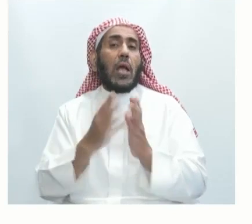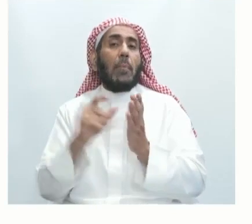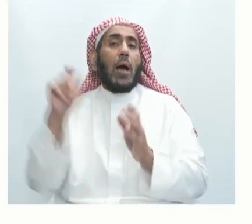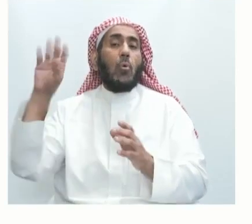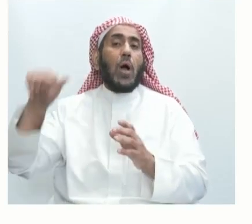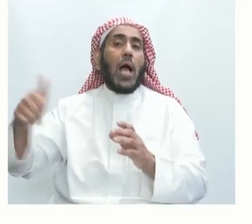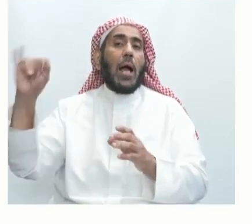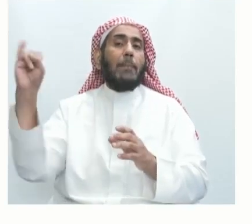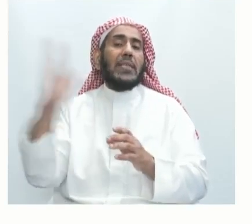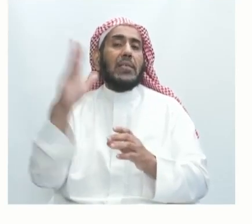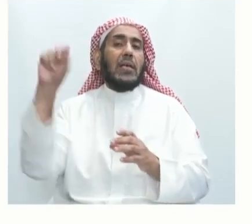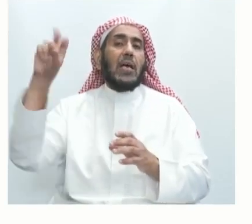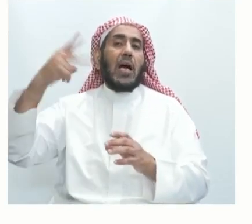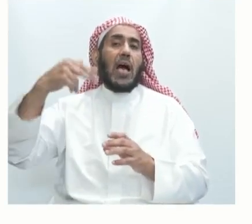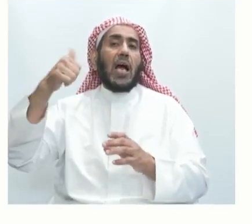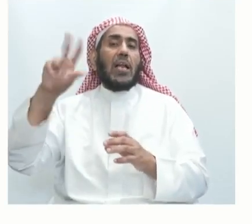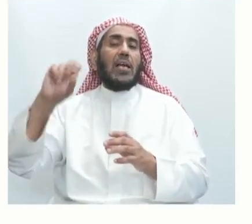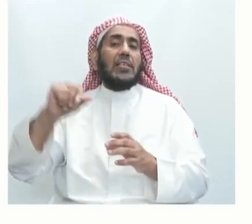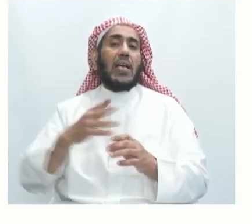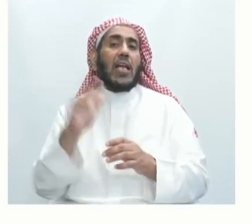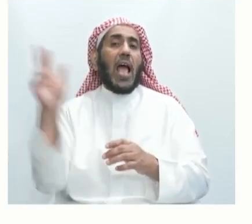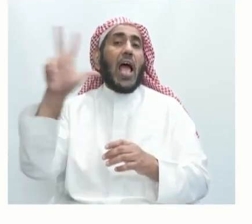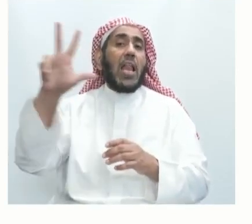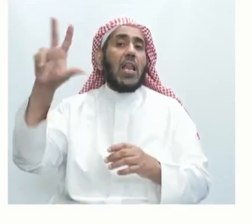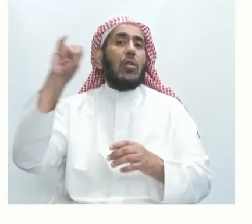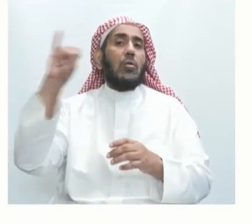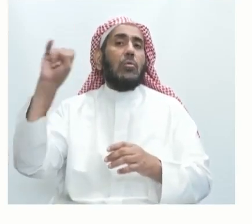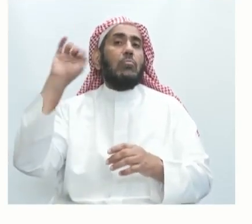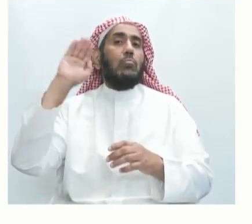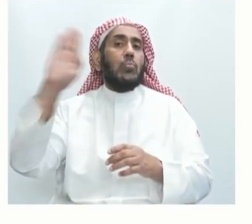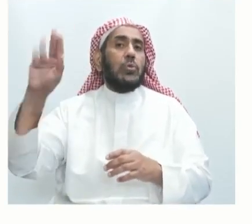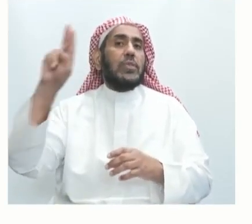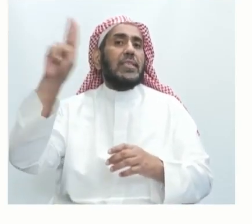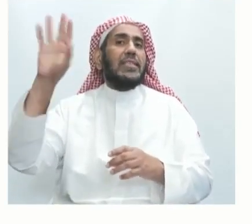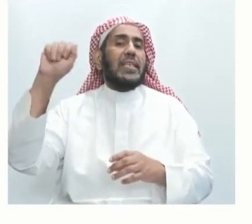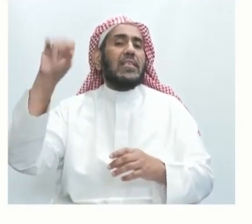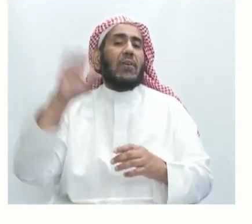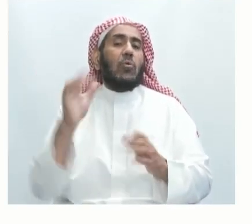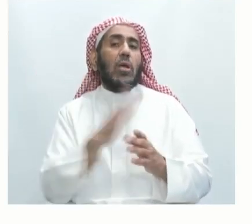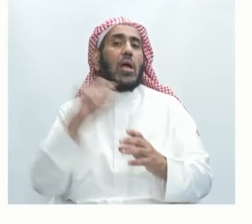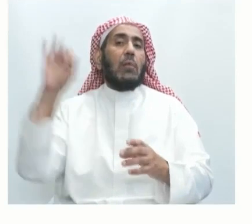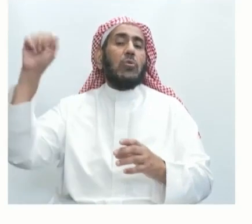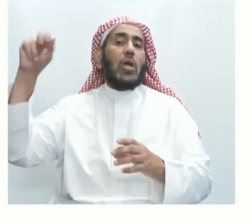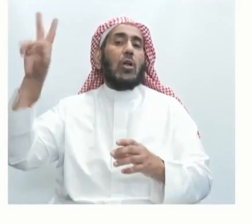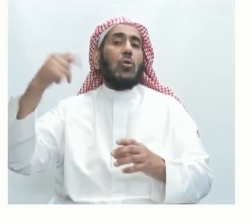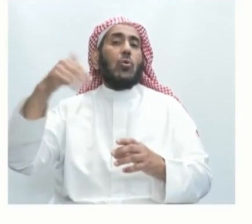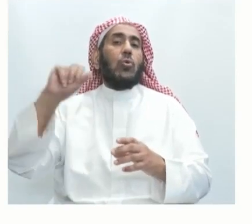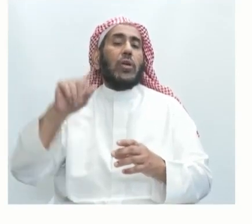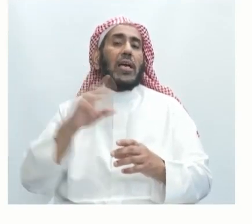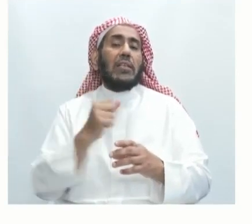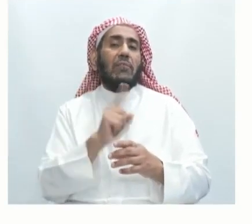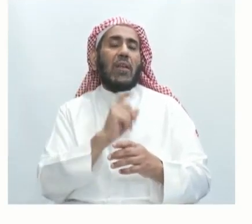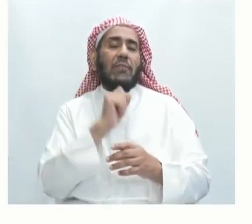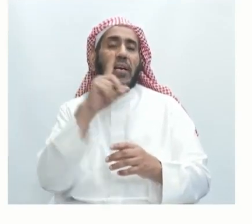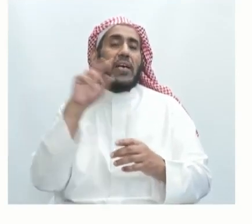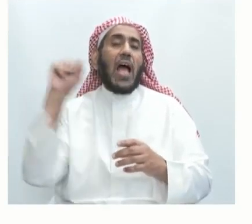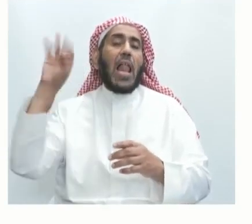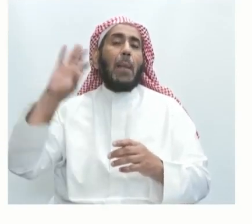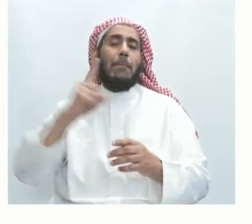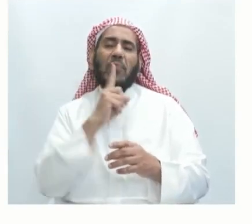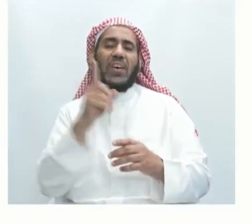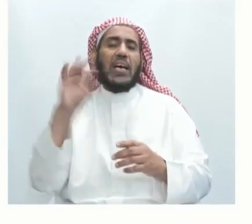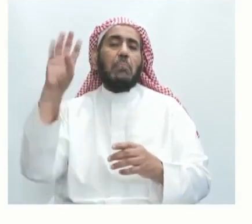ابو حامد الغزالي في كتابه المستصطفى ايضا الف ابن جزيل الغرناطي كتابا في الفقه المالكي